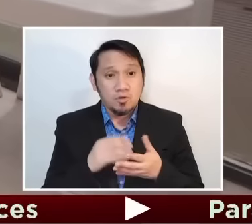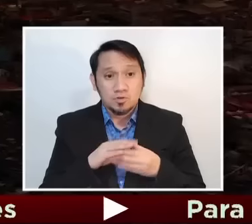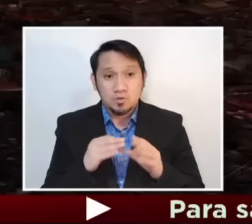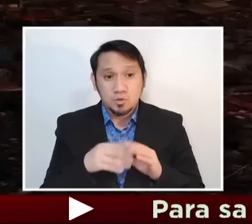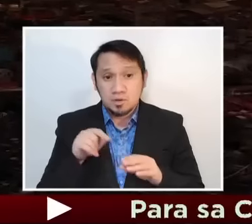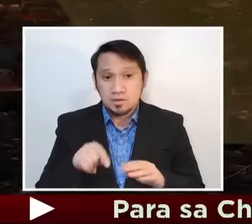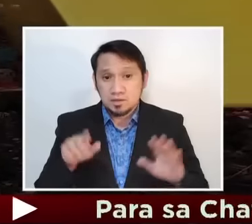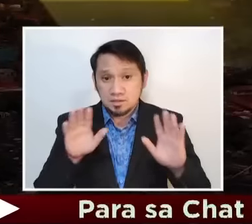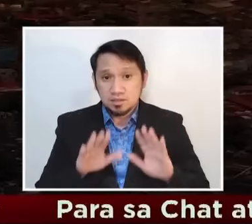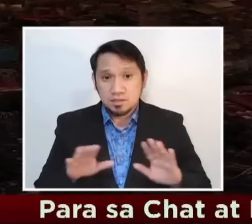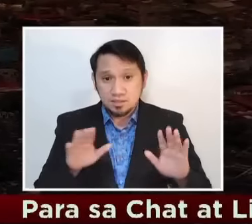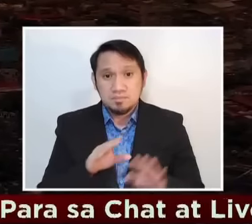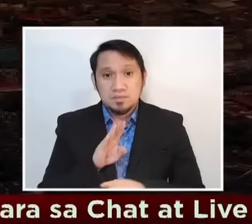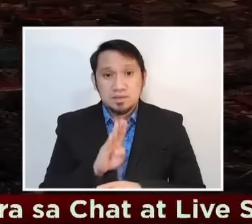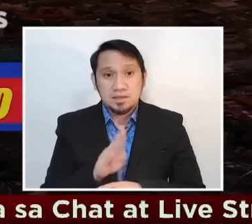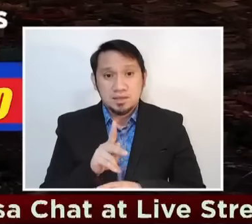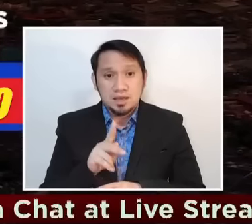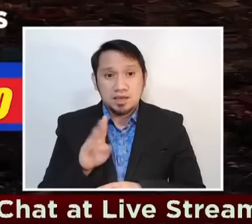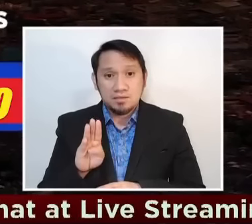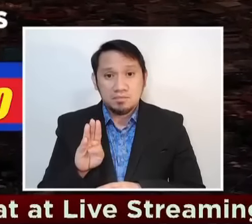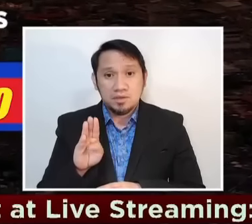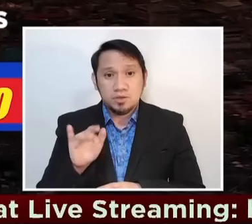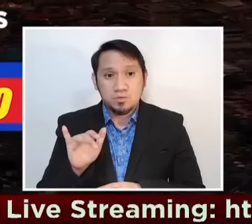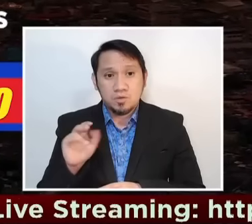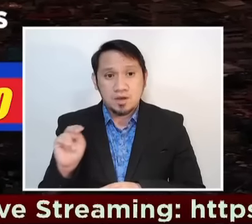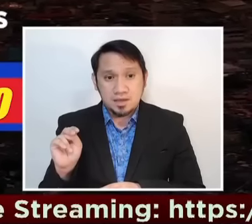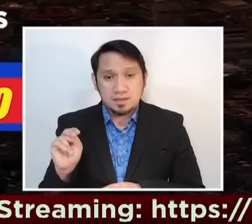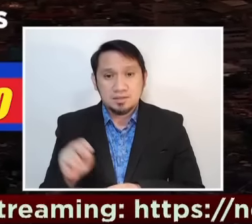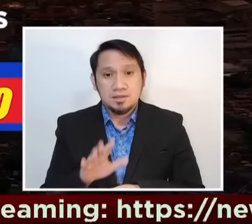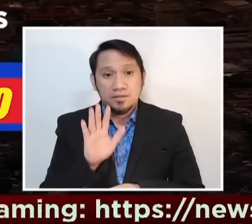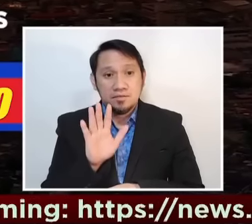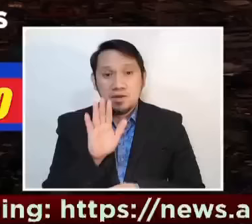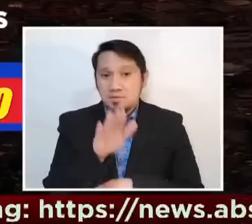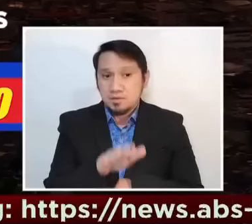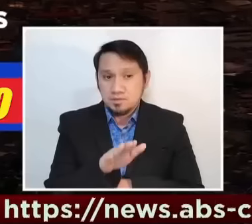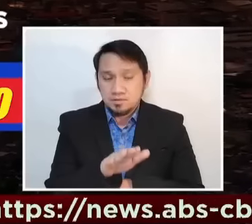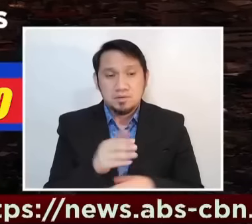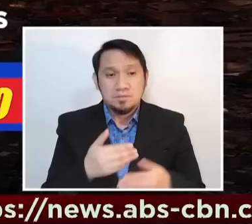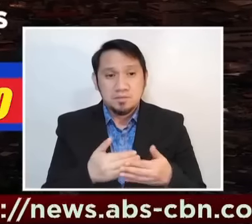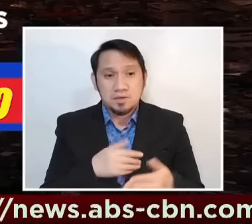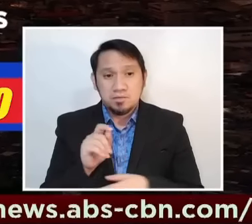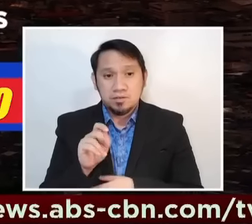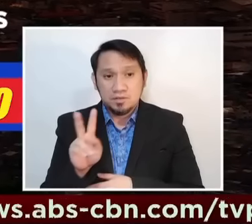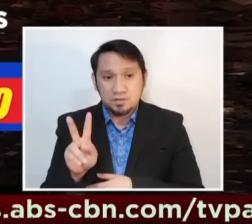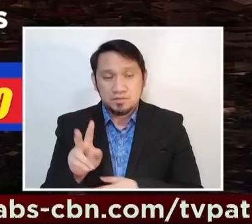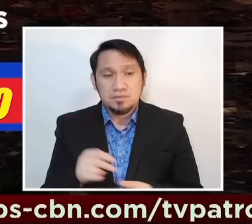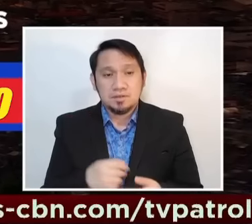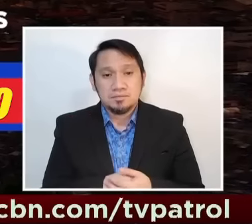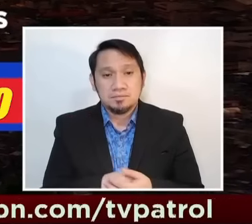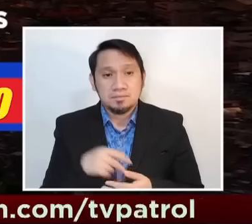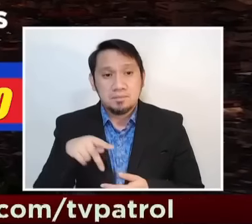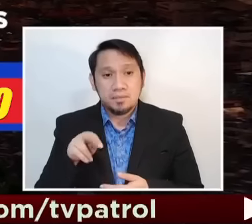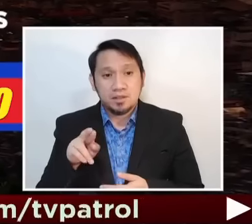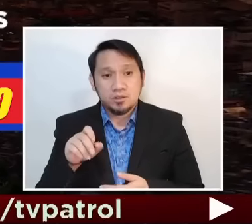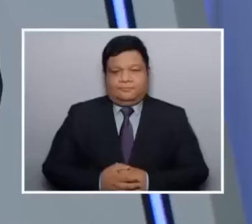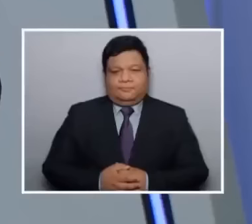linggo sa KBYN. Alas 5 ng hapon bago ang TV Patrol Weekend.